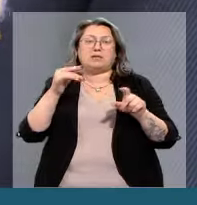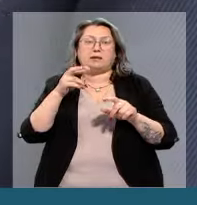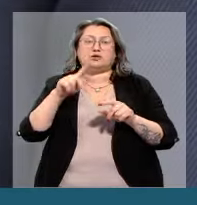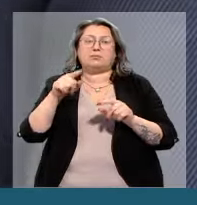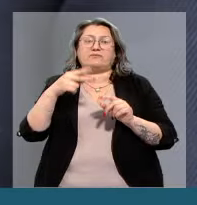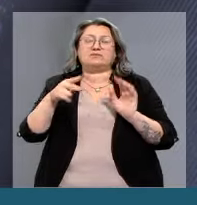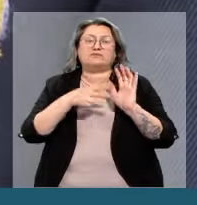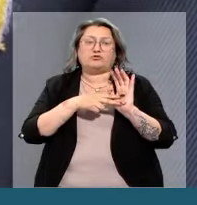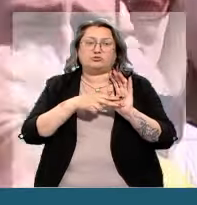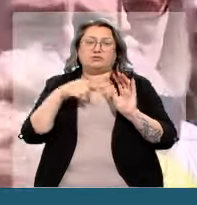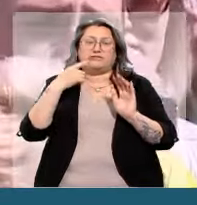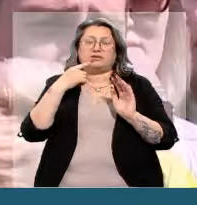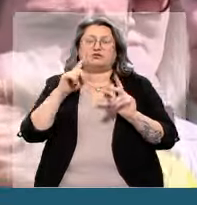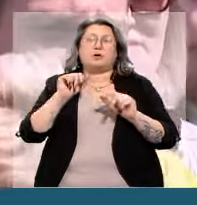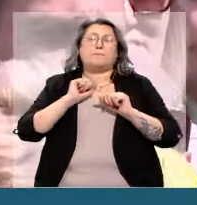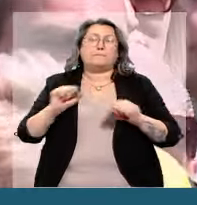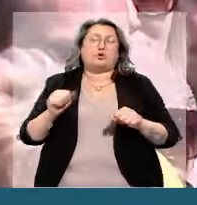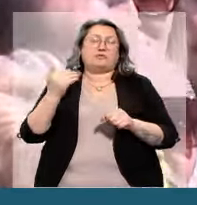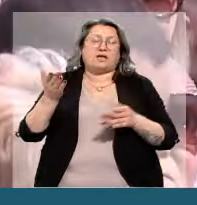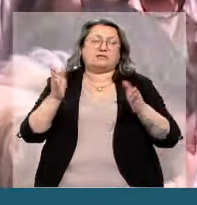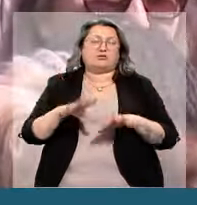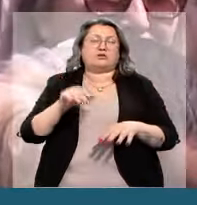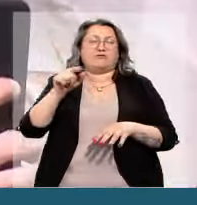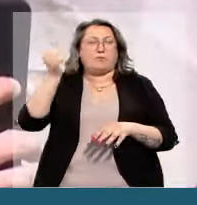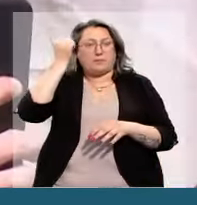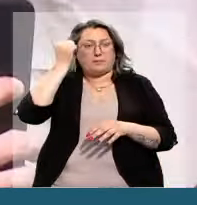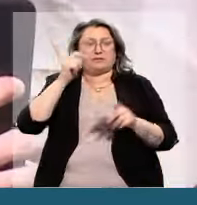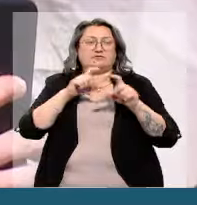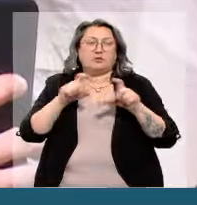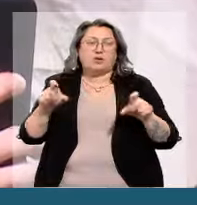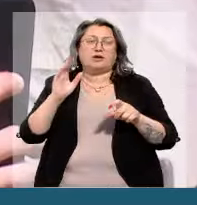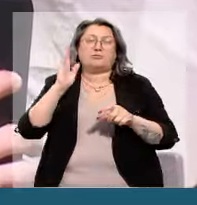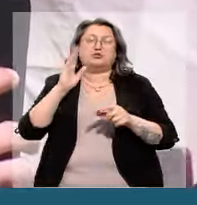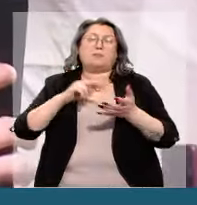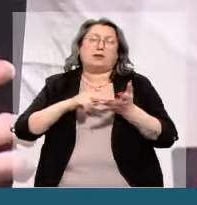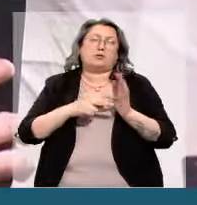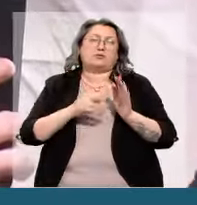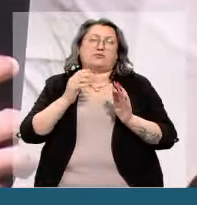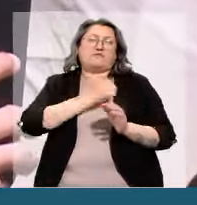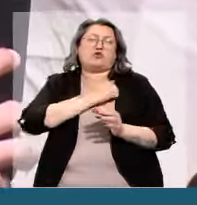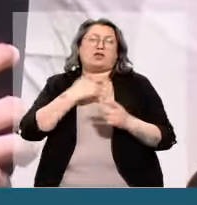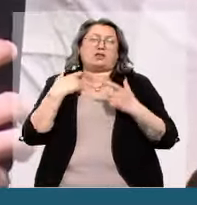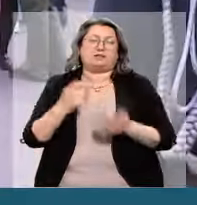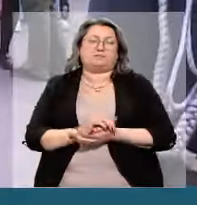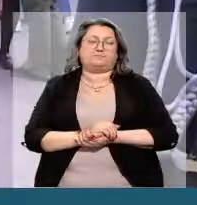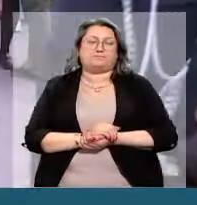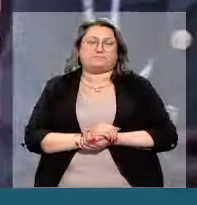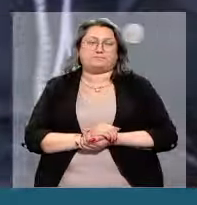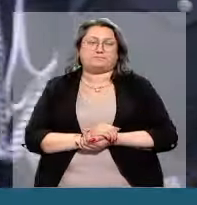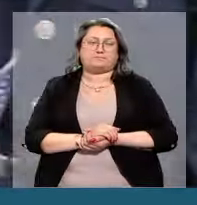номер 28, говорит, что подвиги ветеранов останутся в его памяти. Школьник в будущем планирует стать военнослужащим.